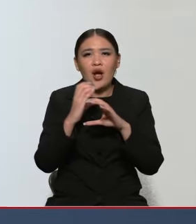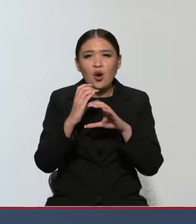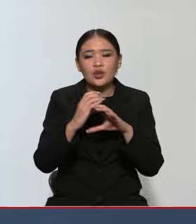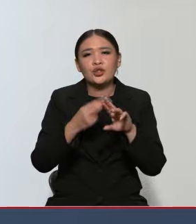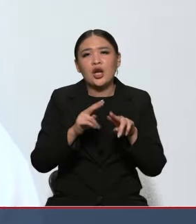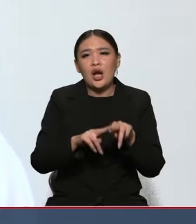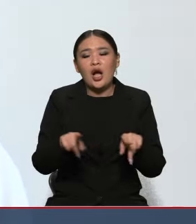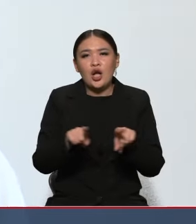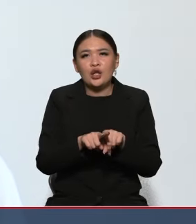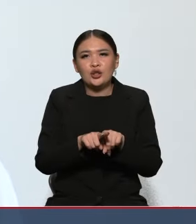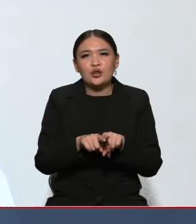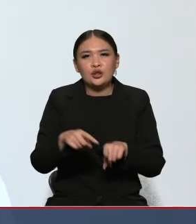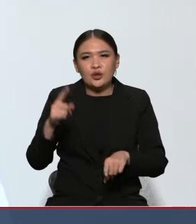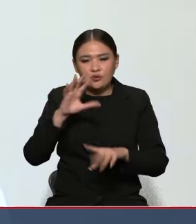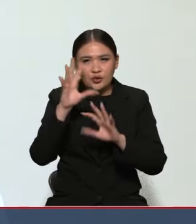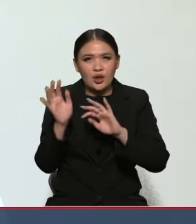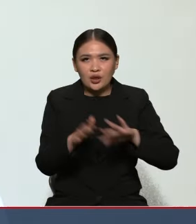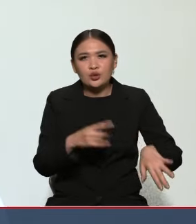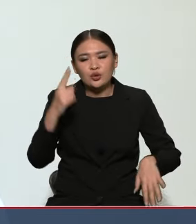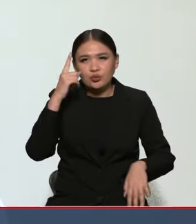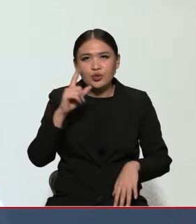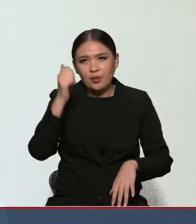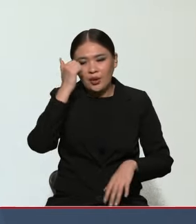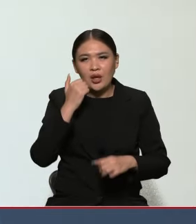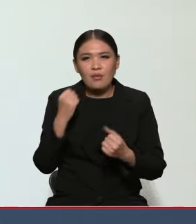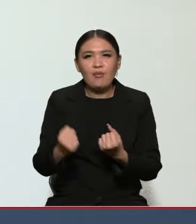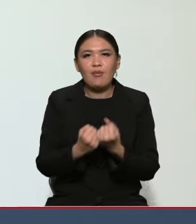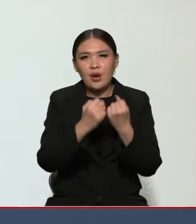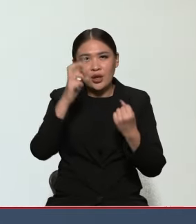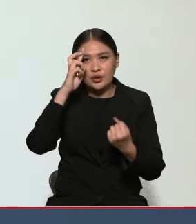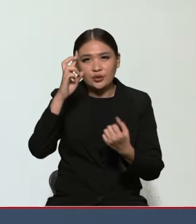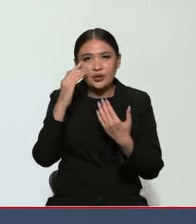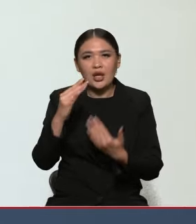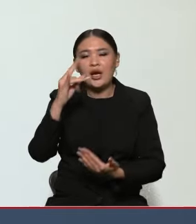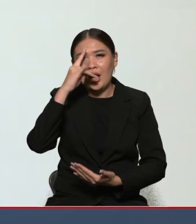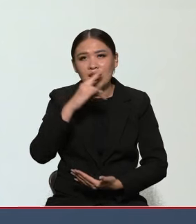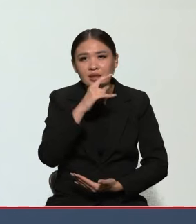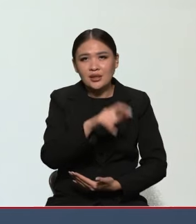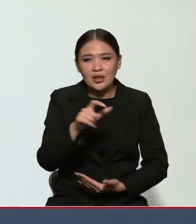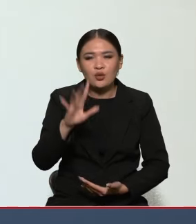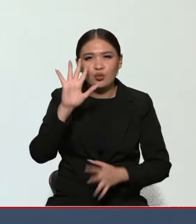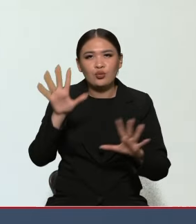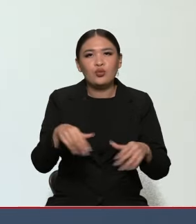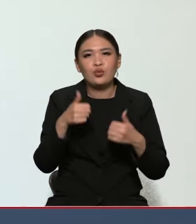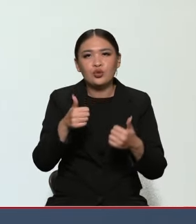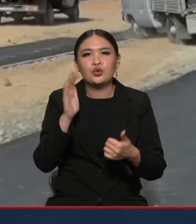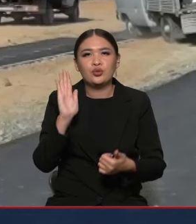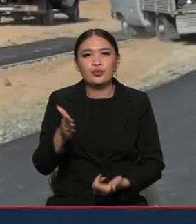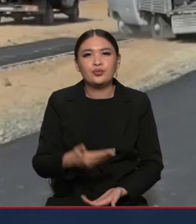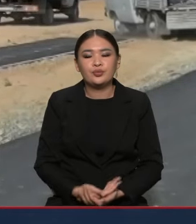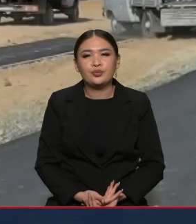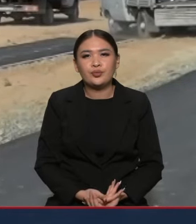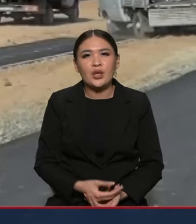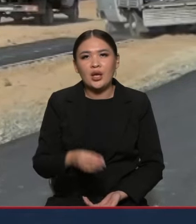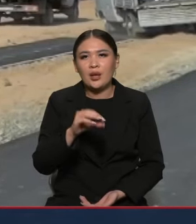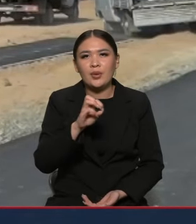все осталось позади. И думаю, что теперь, благодаря поддержке государства и всех казахстанцев, все будет хорошо. В